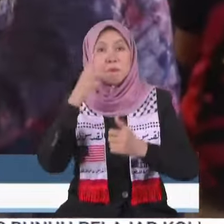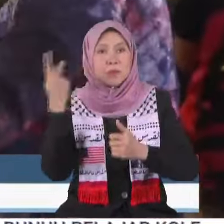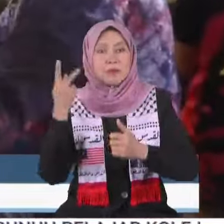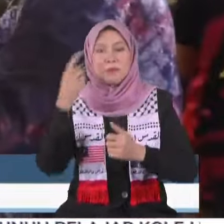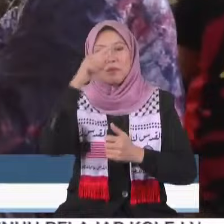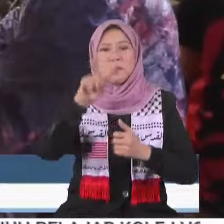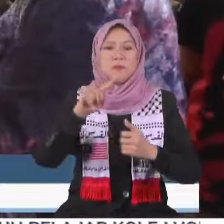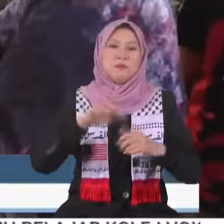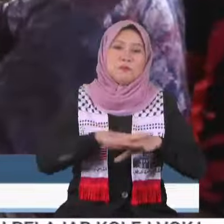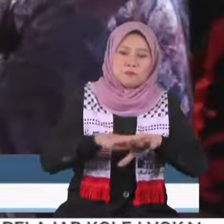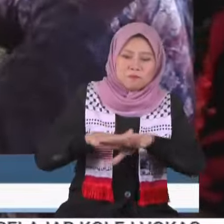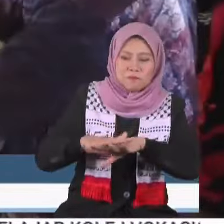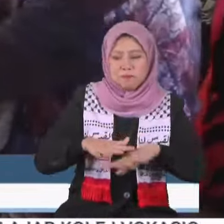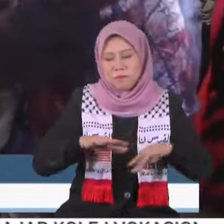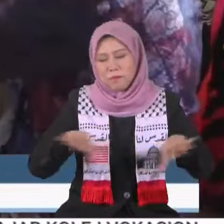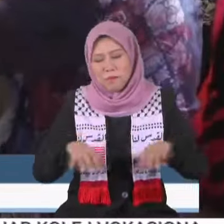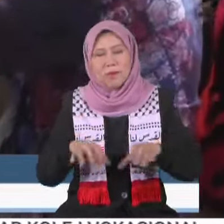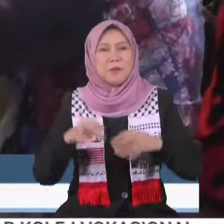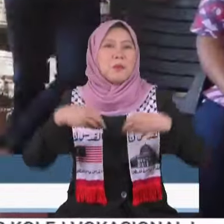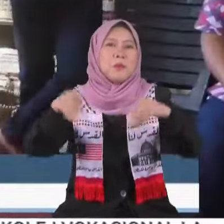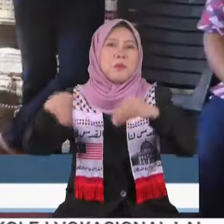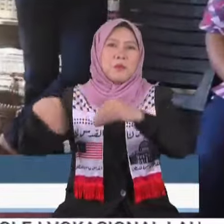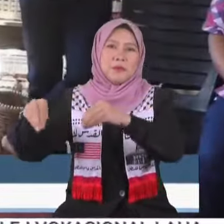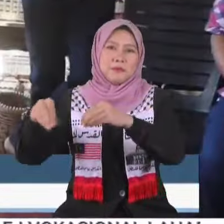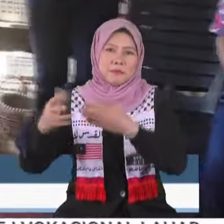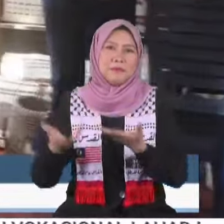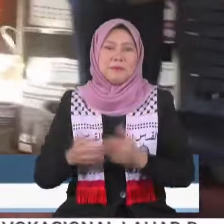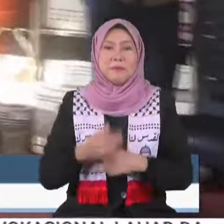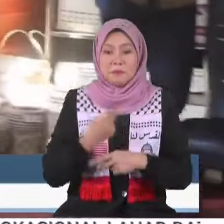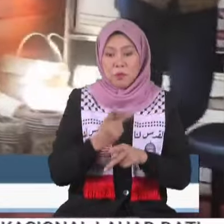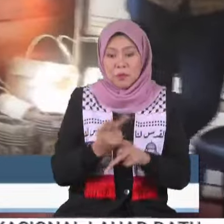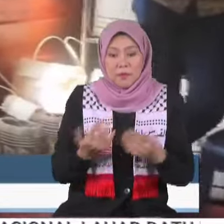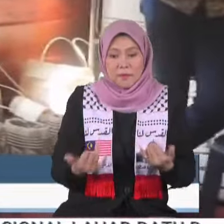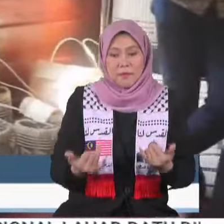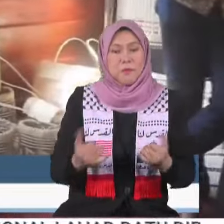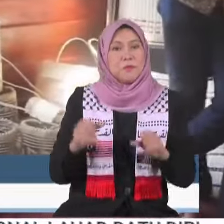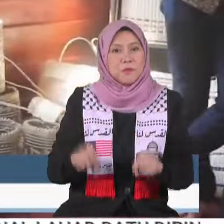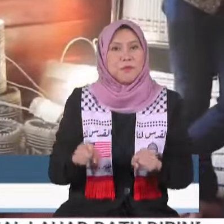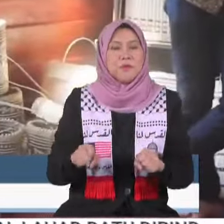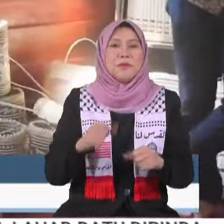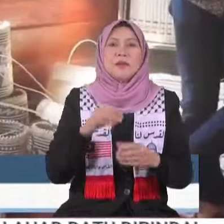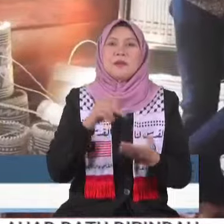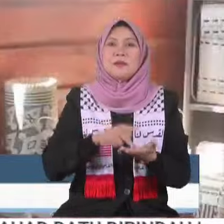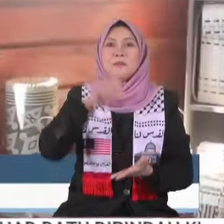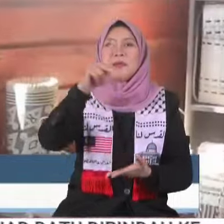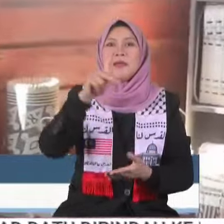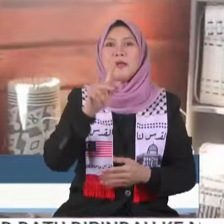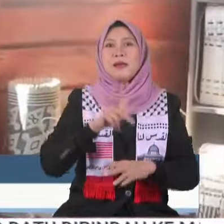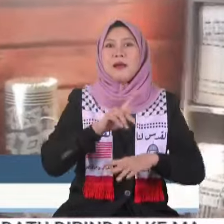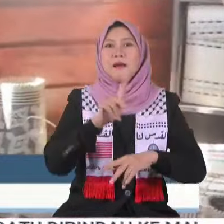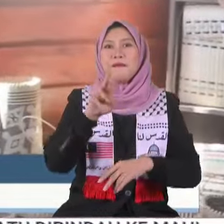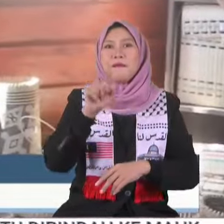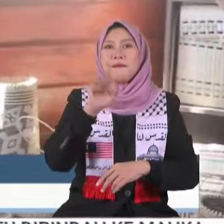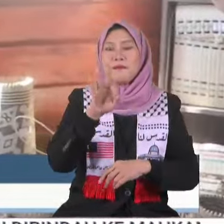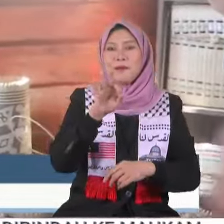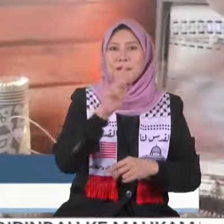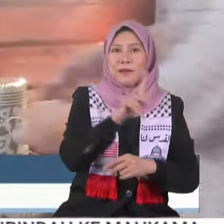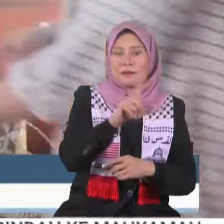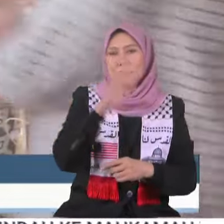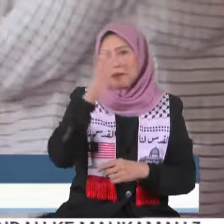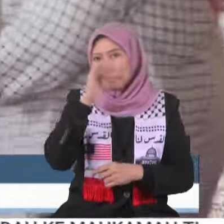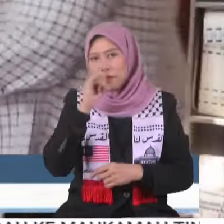produk-produk keluaran kaum Penan untuk dipasarkan. Produk tersebut kini boleh didapati di Kompleks Kraft Kuala Lumpur, Melaka,